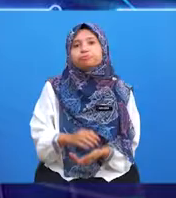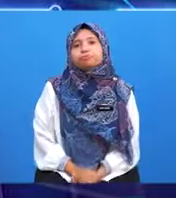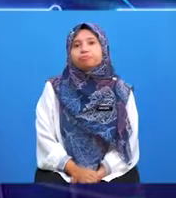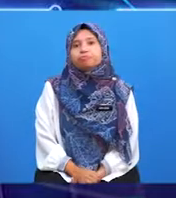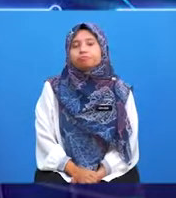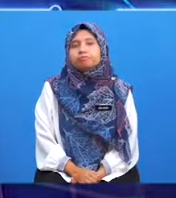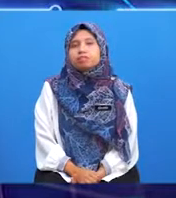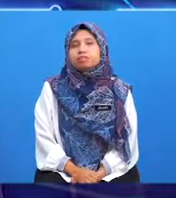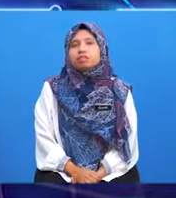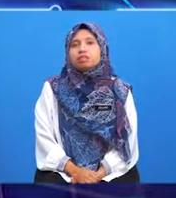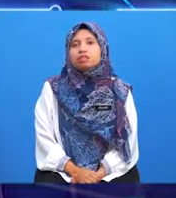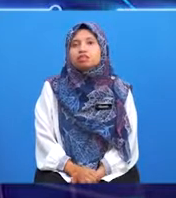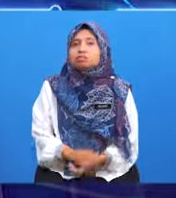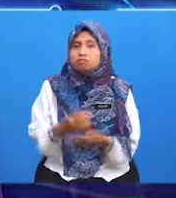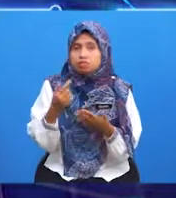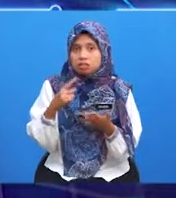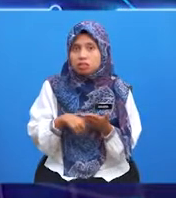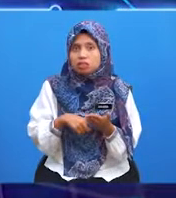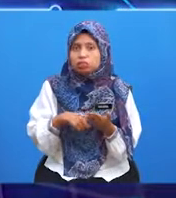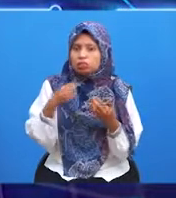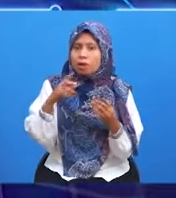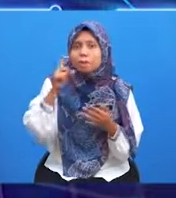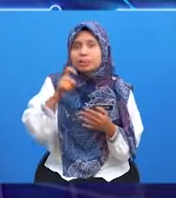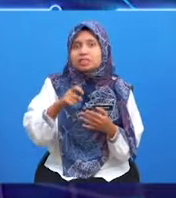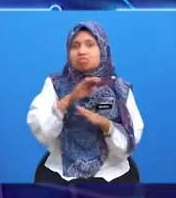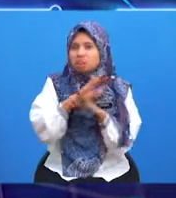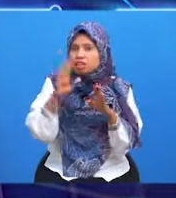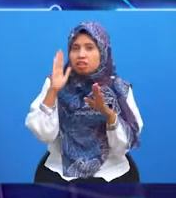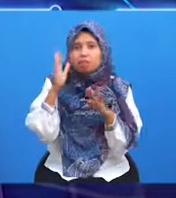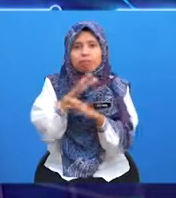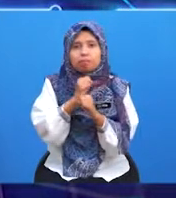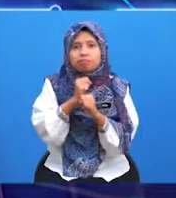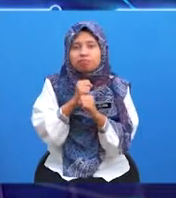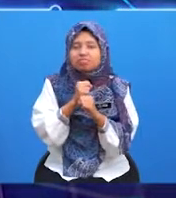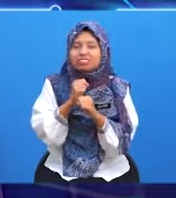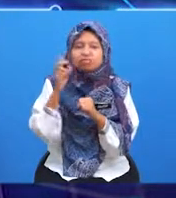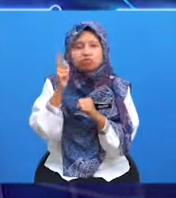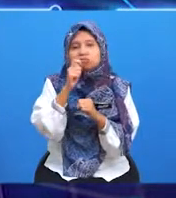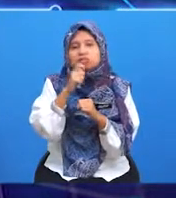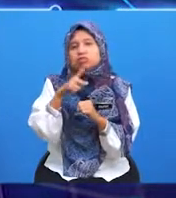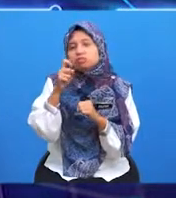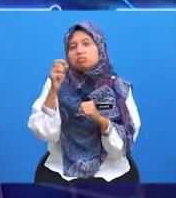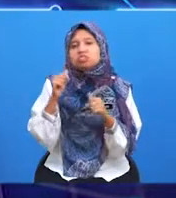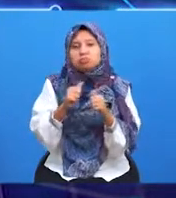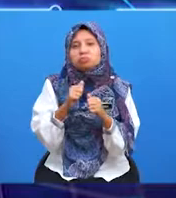selesa. Kenyataan ini sudah pasti tidak dapat disangkal lagi.